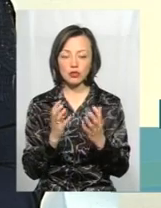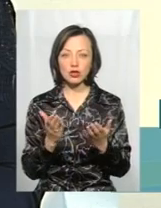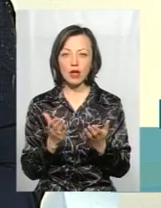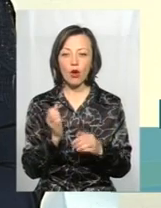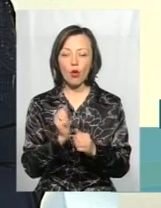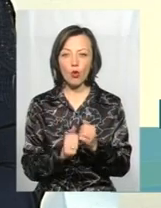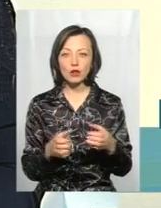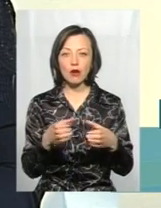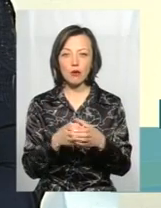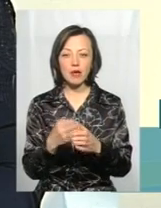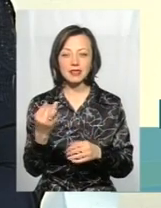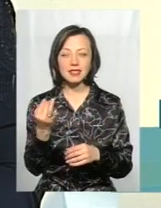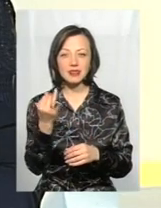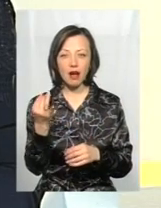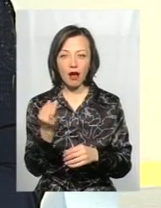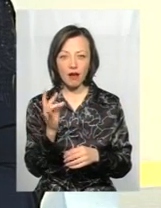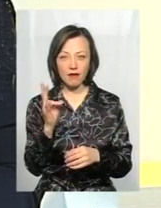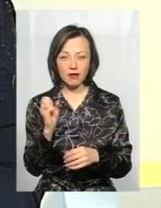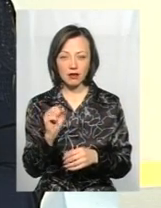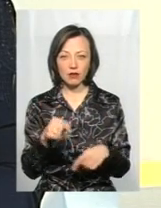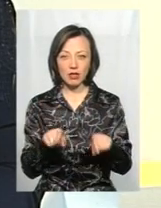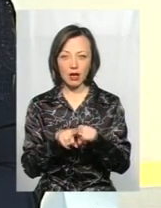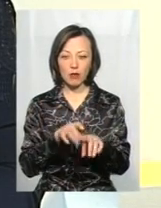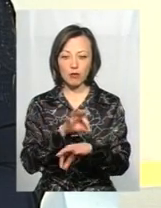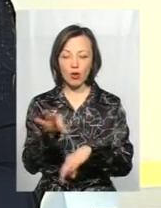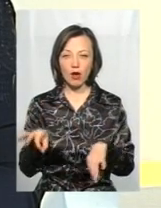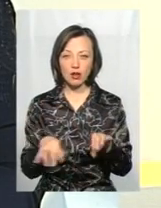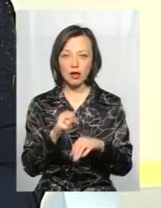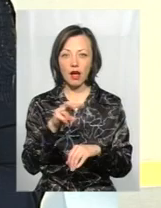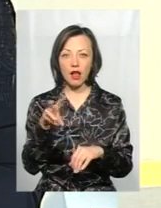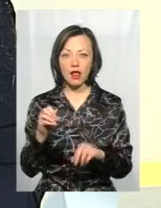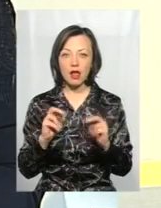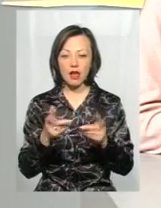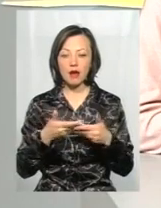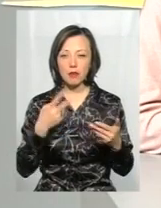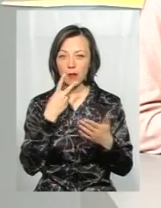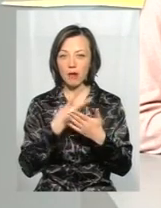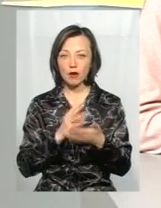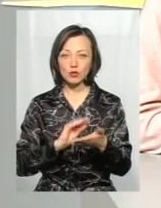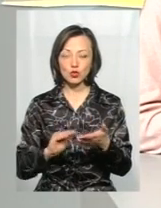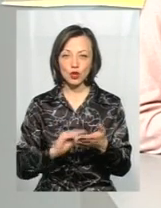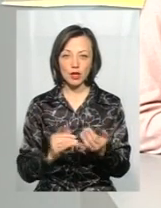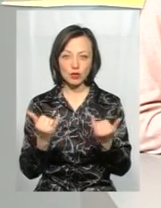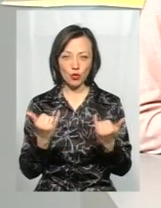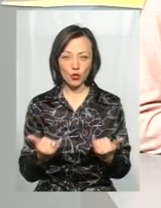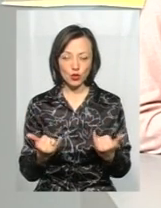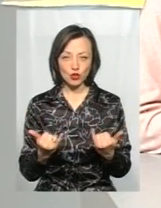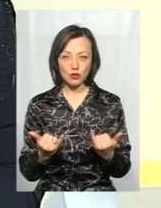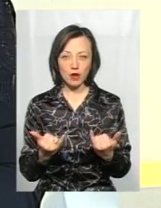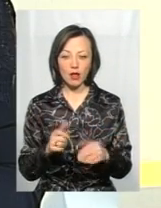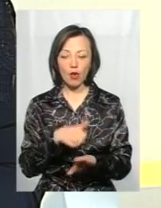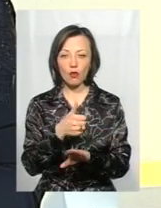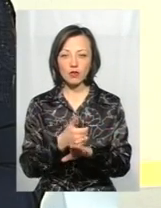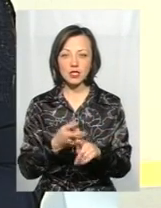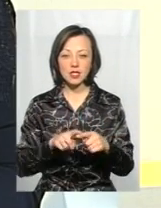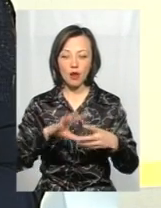ну, кожна громада зацікавлена в таких проектах, але, як ми бачили в сюжеті сьогоднішньому, найголовніше